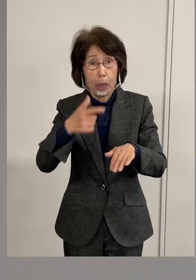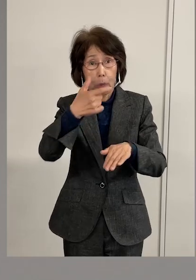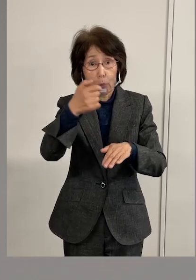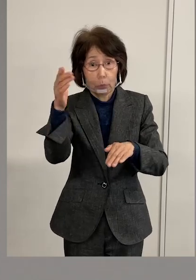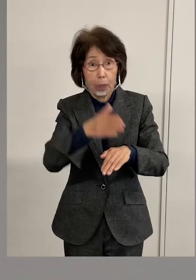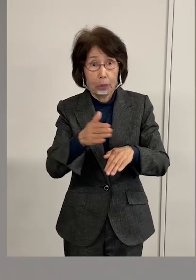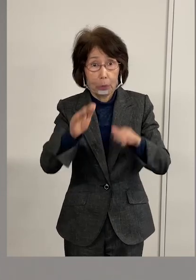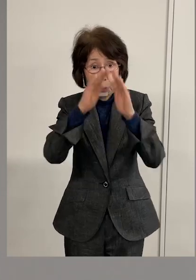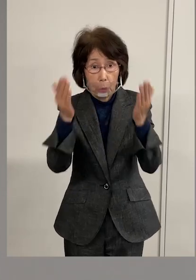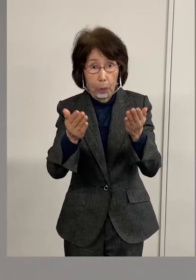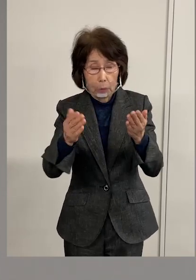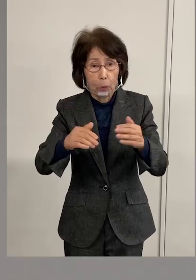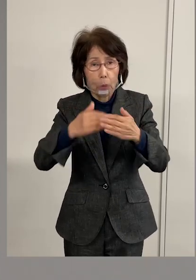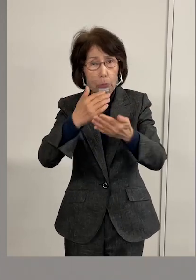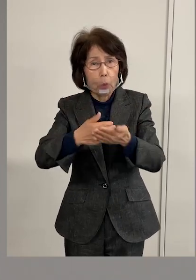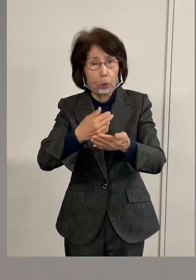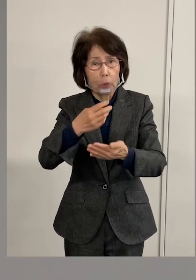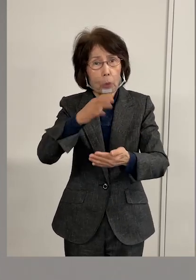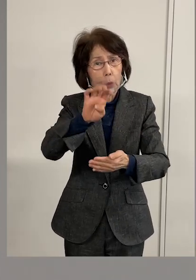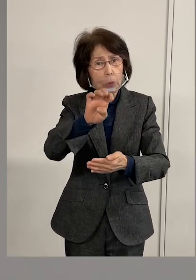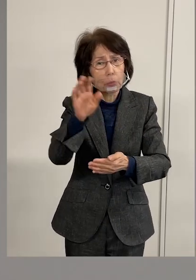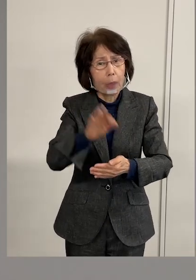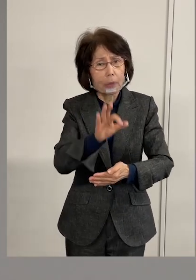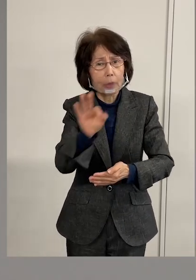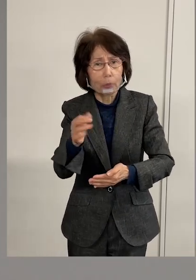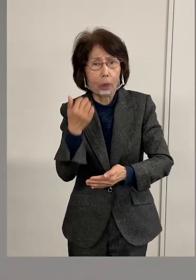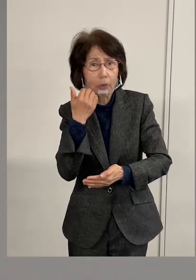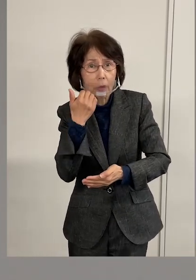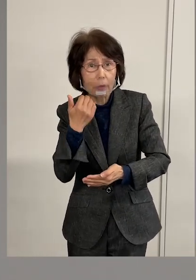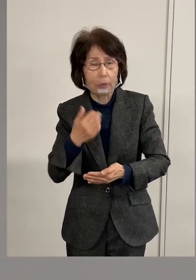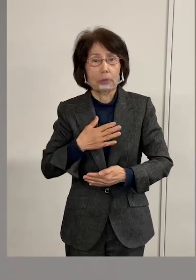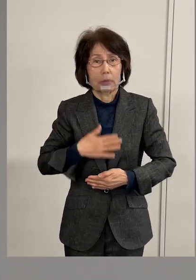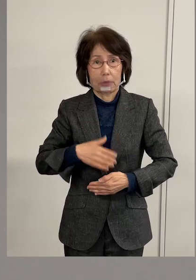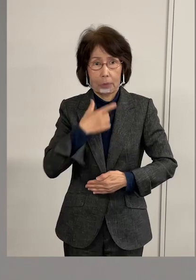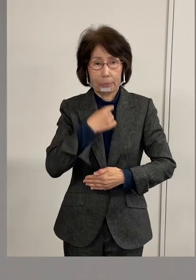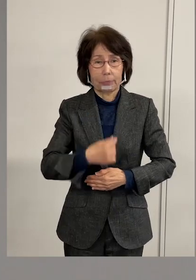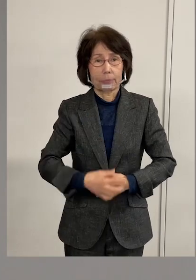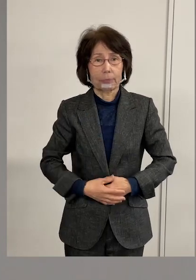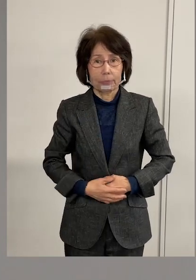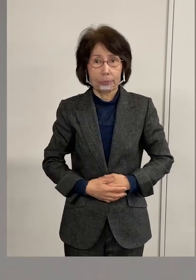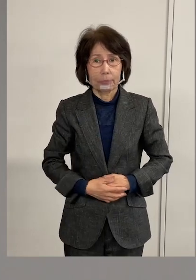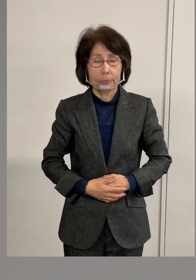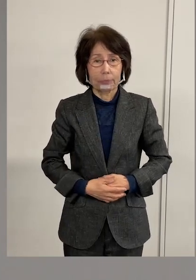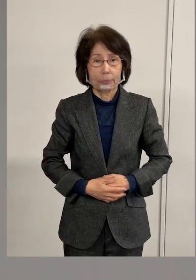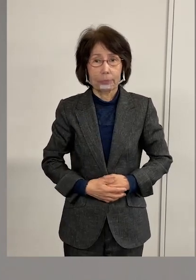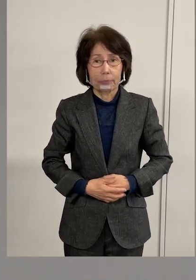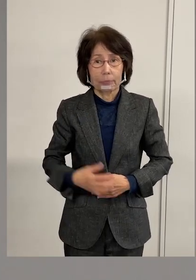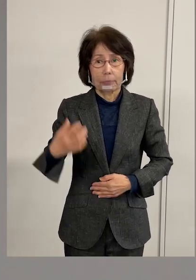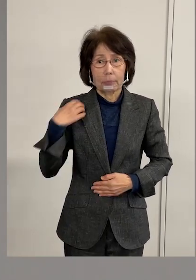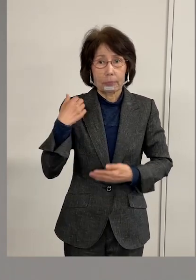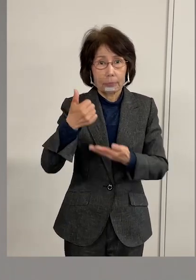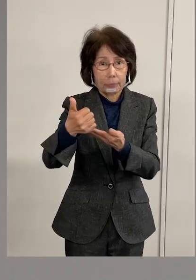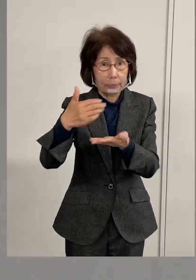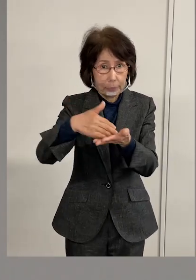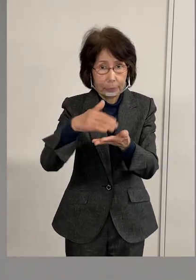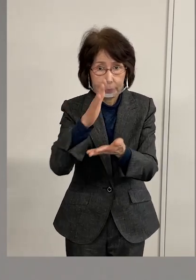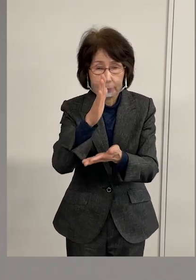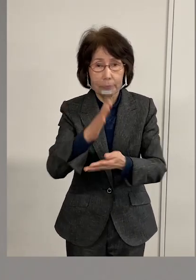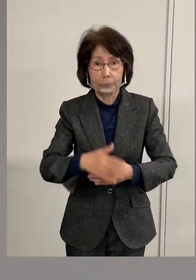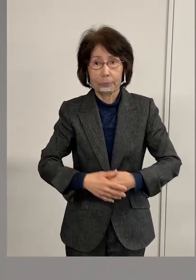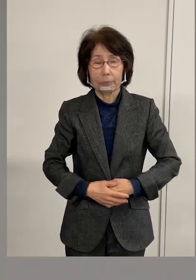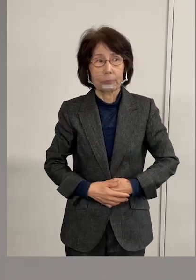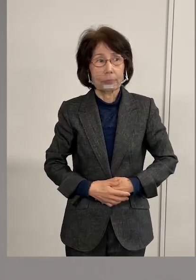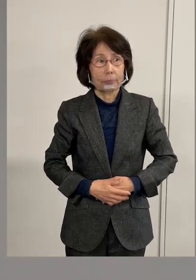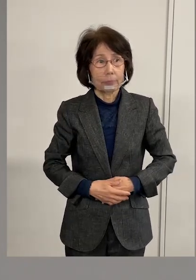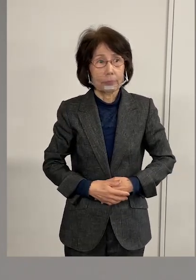ということをちょっと教えていただきたいです。 はい、それじゃあ担当が来てますので、はい、お願いします。 中央